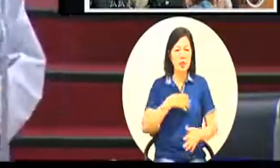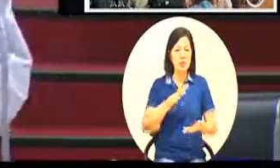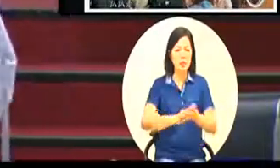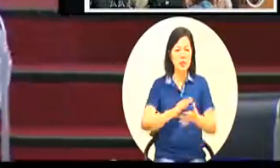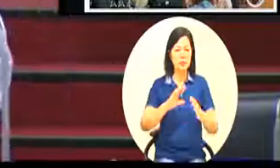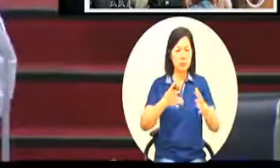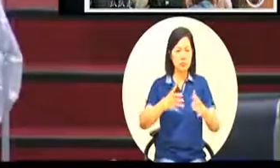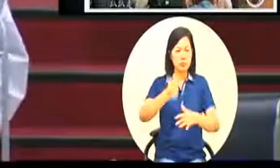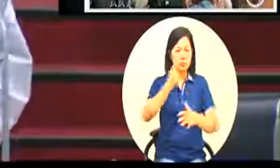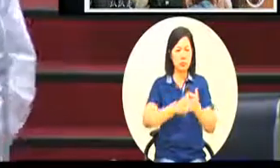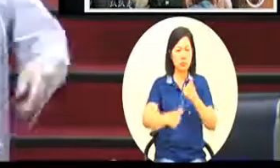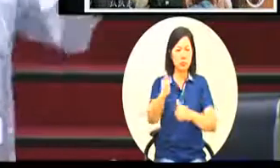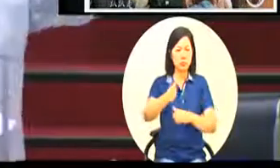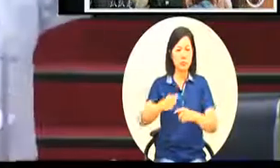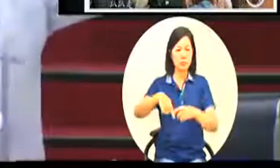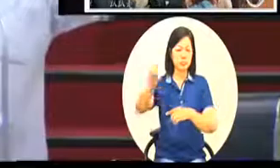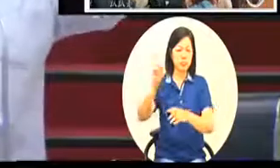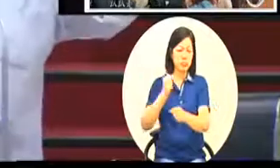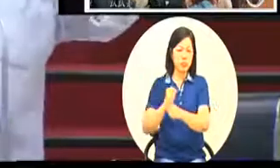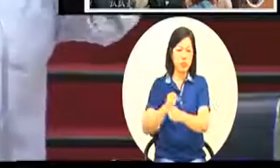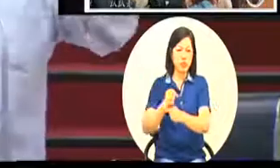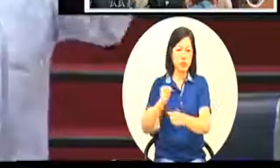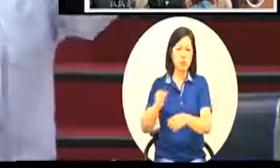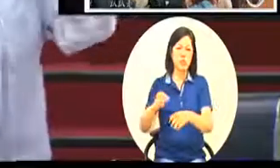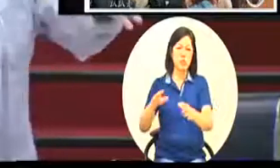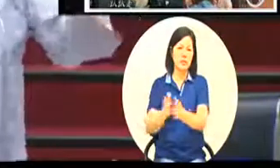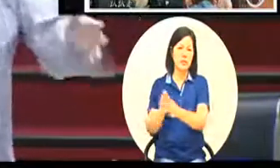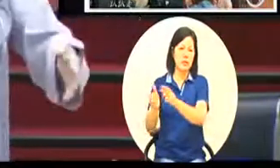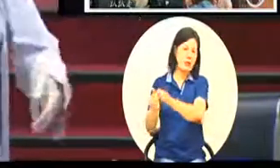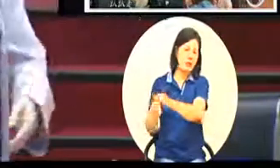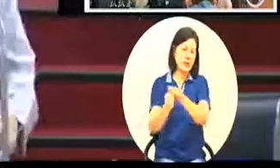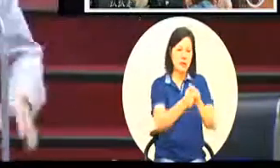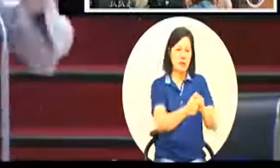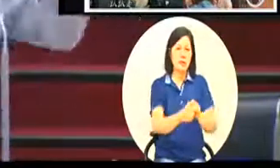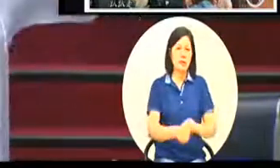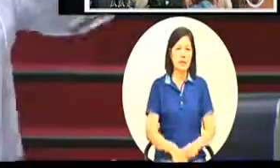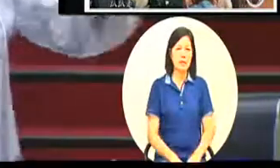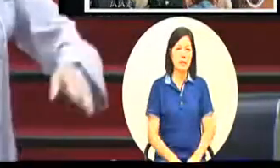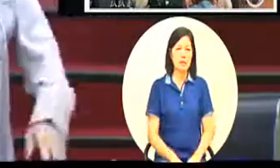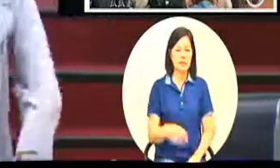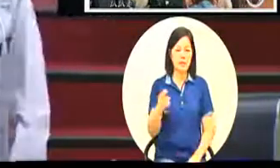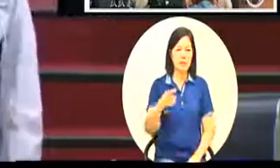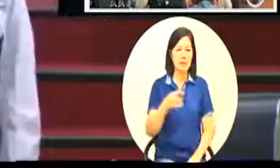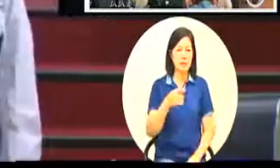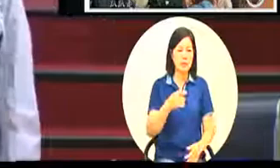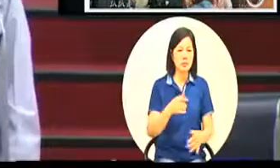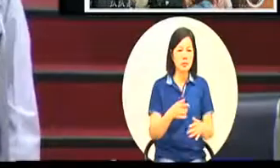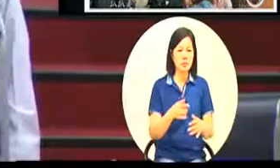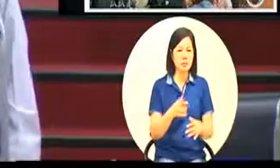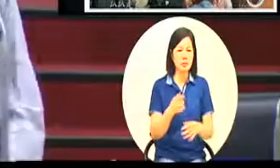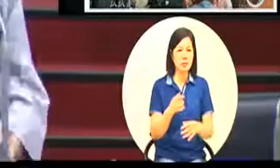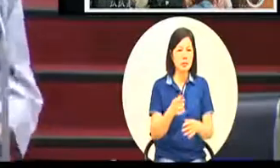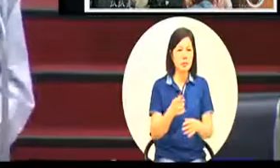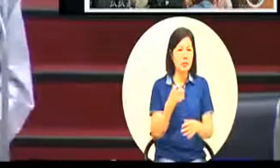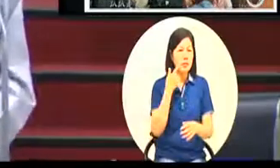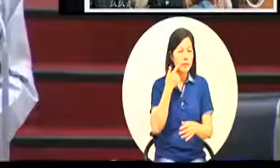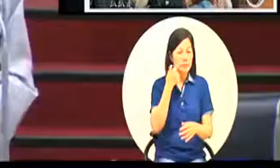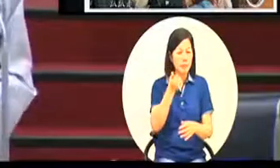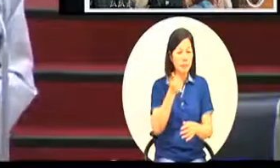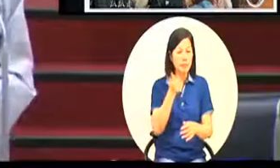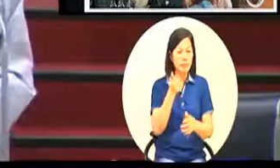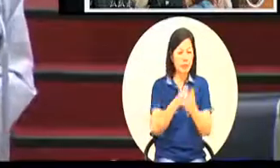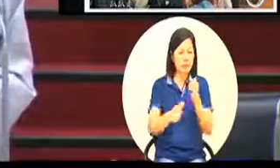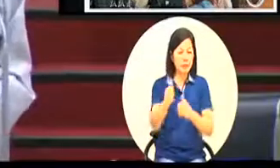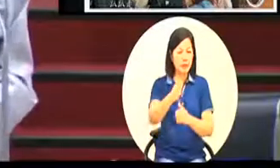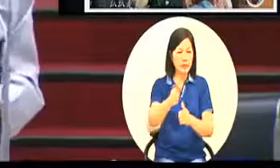骗。啊，今仔日因爸仔囝是困难重重呢。昨一个甲我讲啊，地